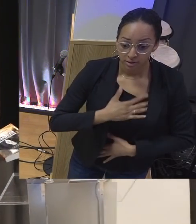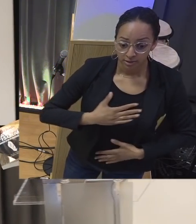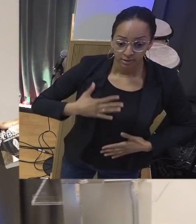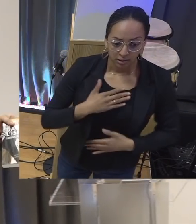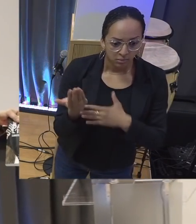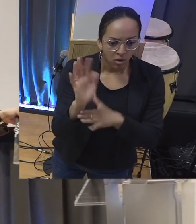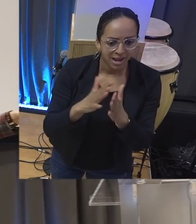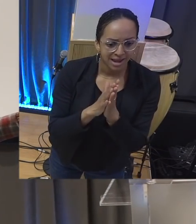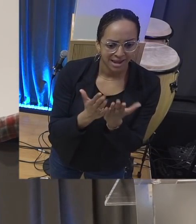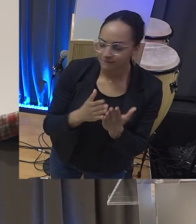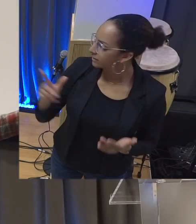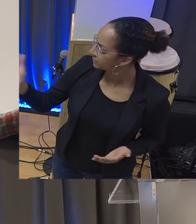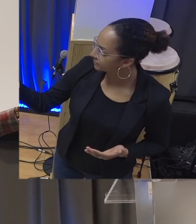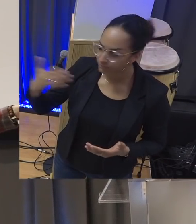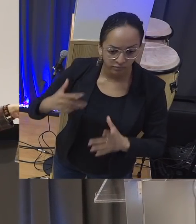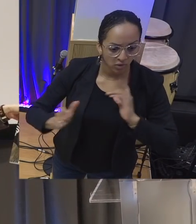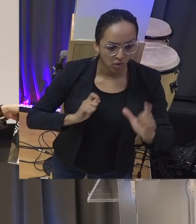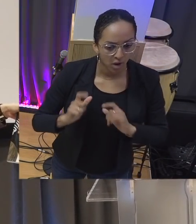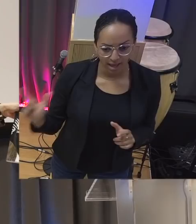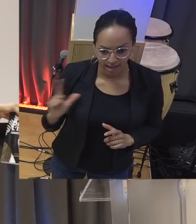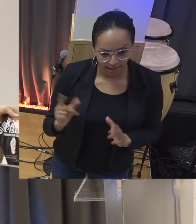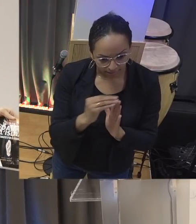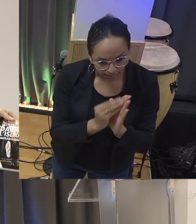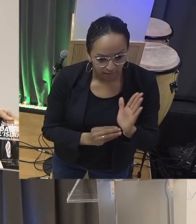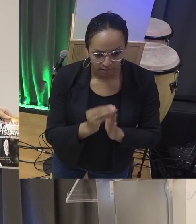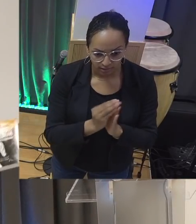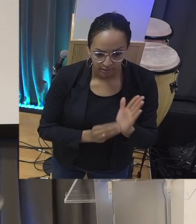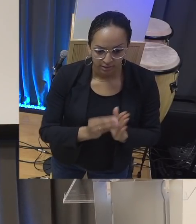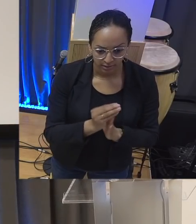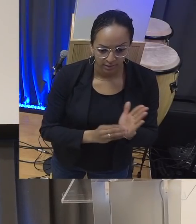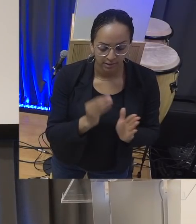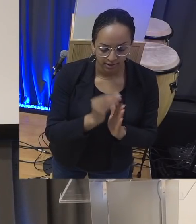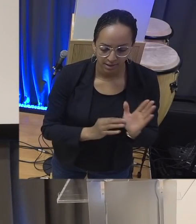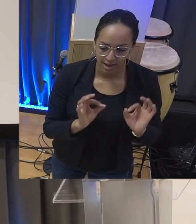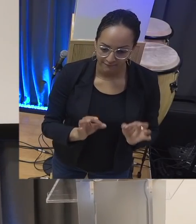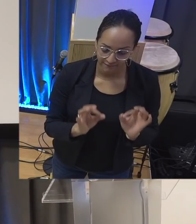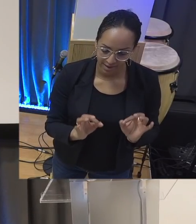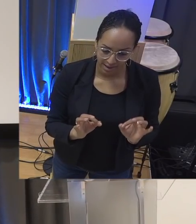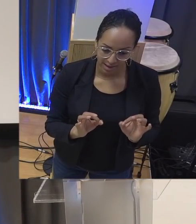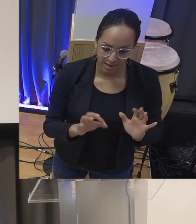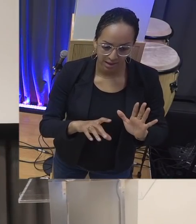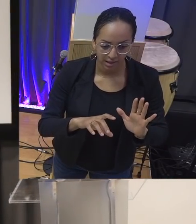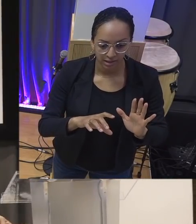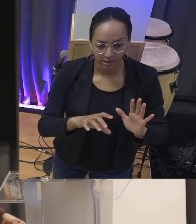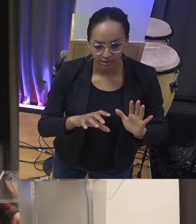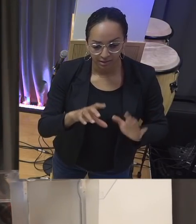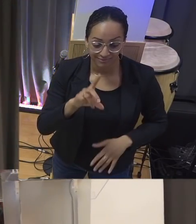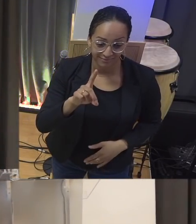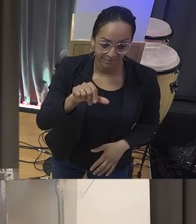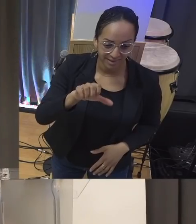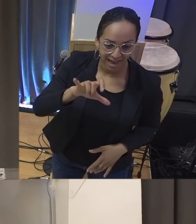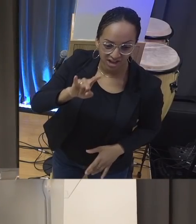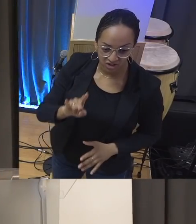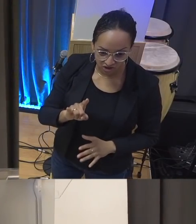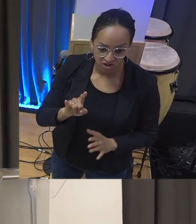ce livre que nous avons écrit avec un de mes collègues sur Daesh. Donc c'est un livre qui traite un petit peu de cette